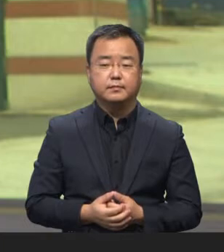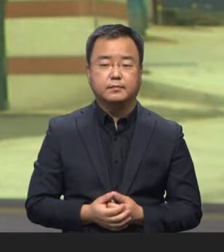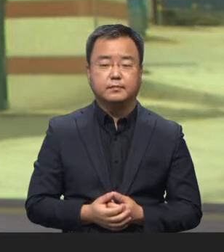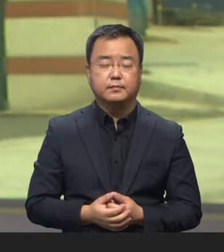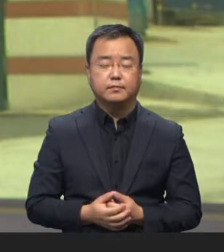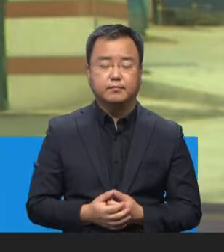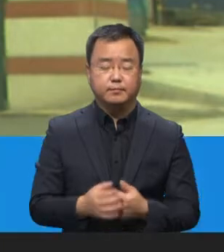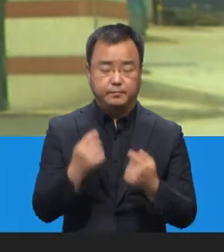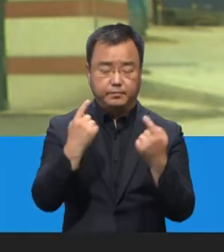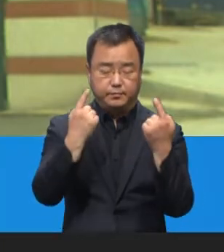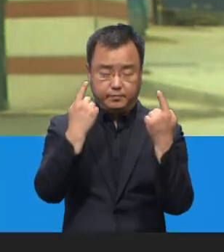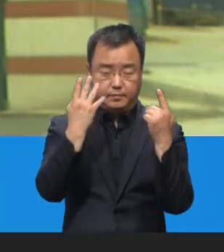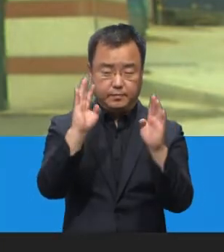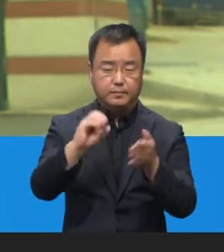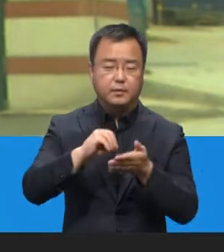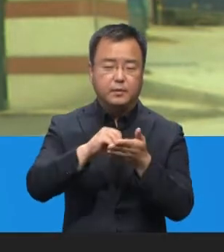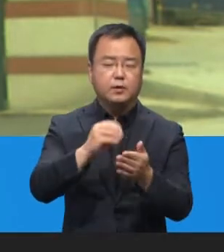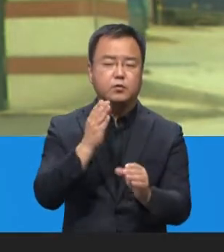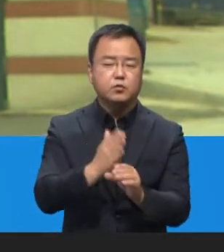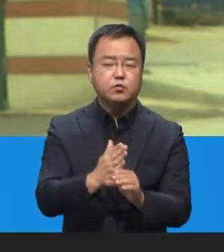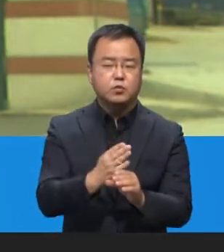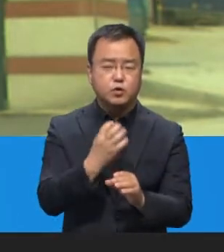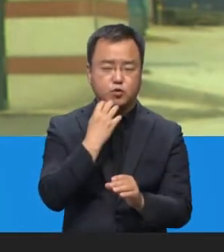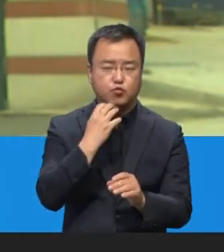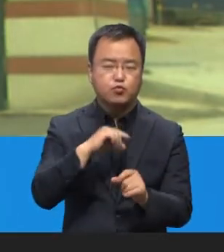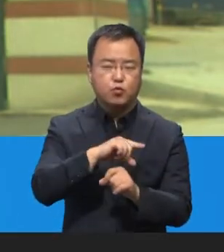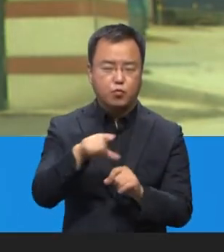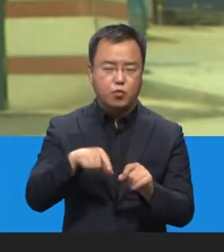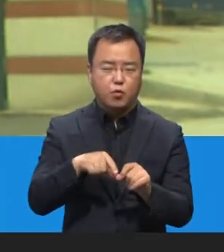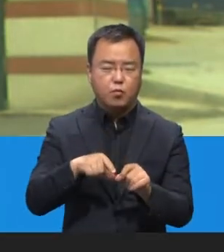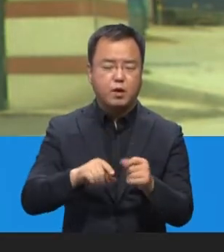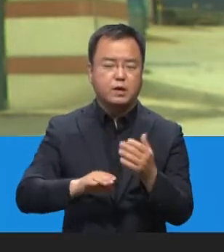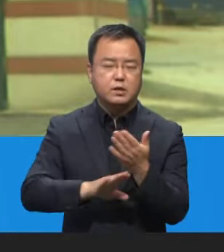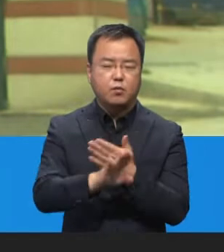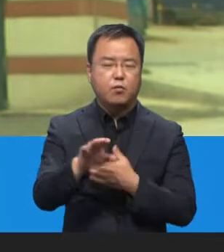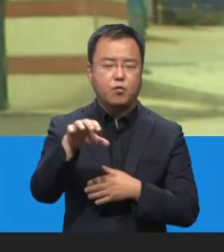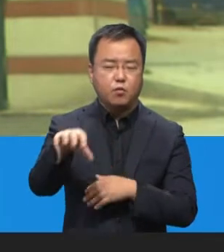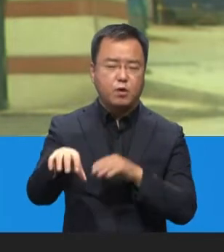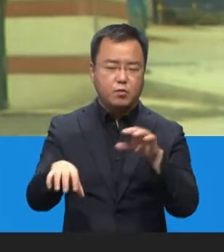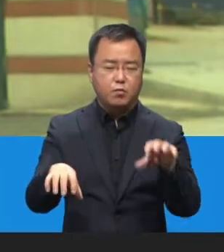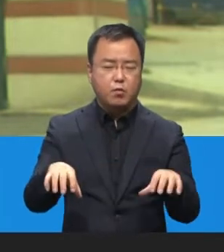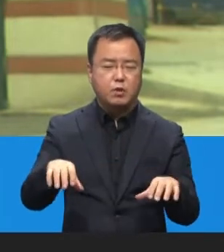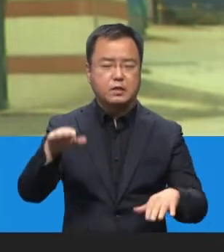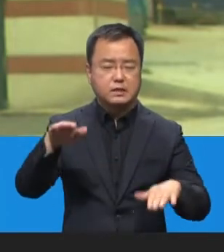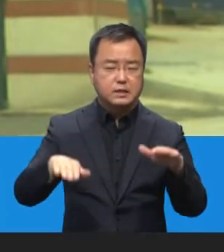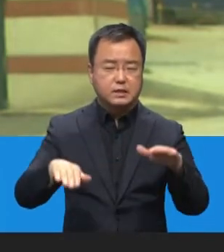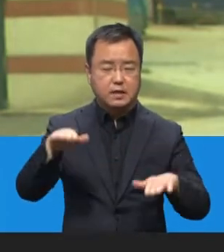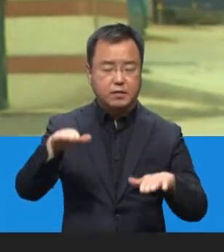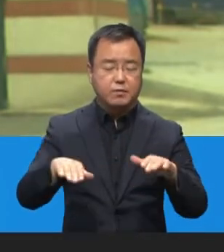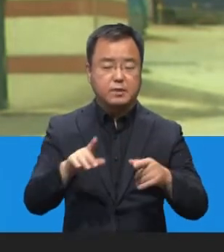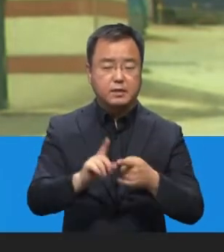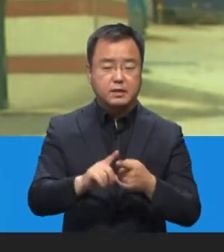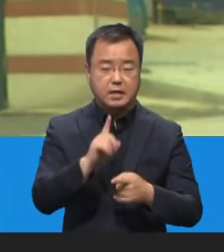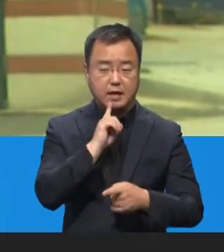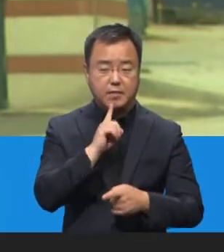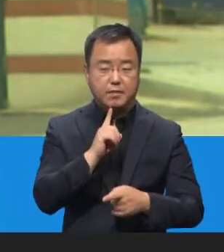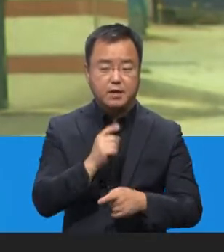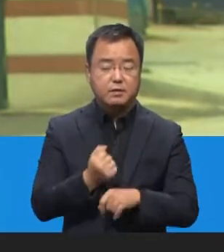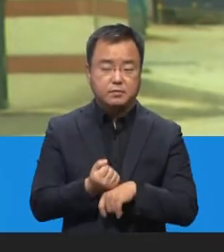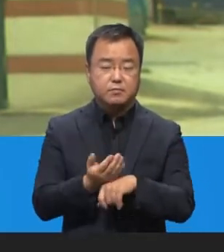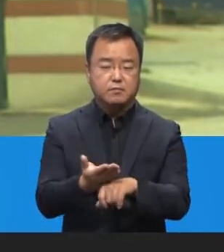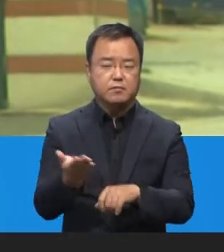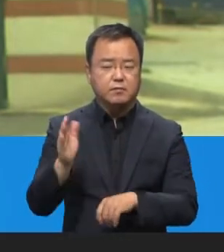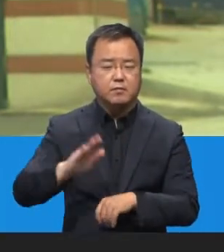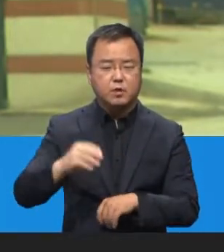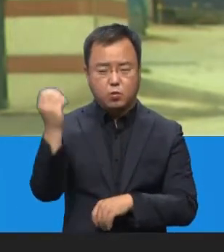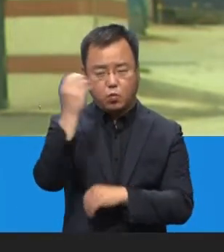대학입시에서 수도권과 비수도권의 교육격차 실태를 심층보도 해 드린 적이 있었는데요 고교입시 도 상황이 비슷한